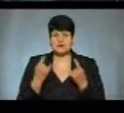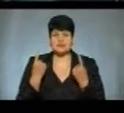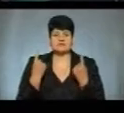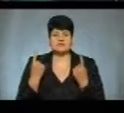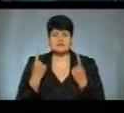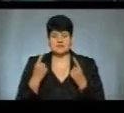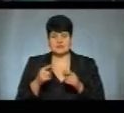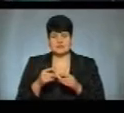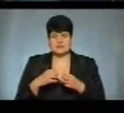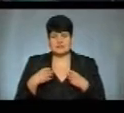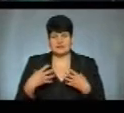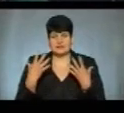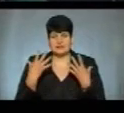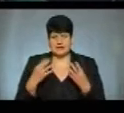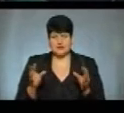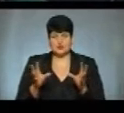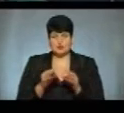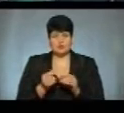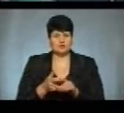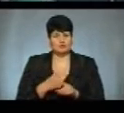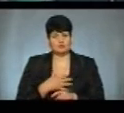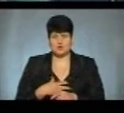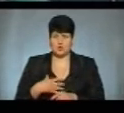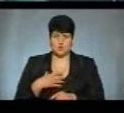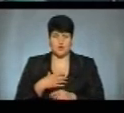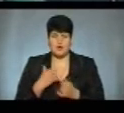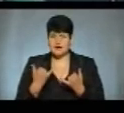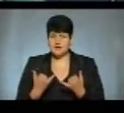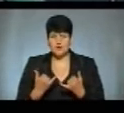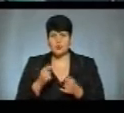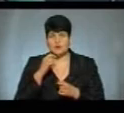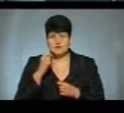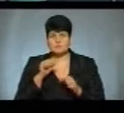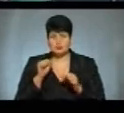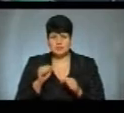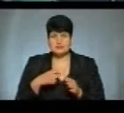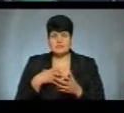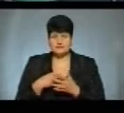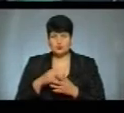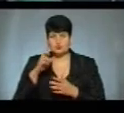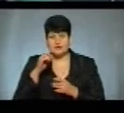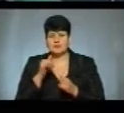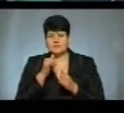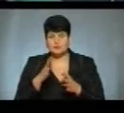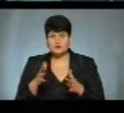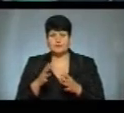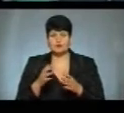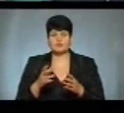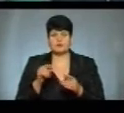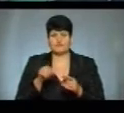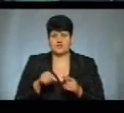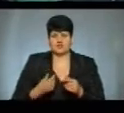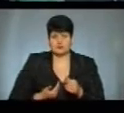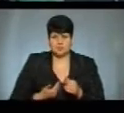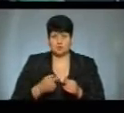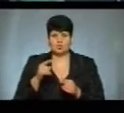– День Соборності. Воно дуже актуальне, тому що українці спромоглися на власну державу, але ніяк не можуть в ній ужитися.